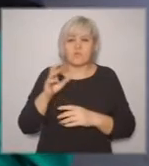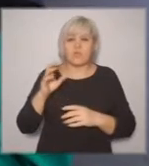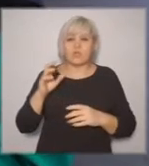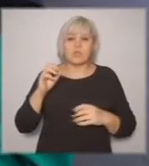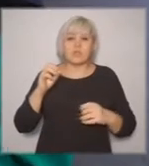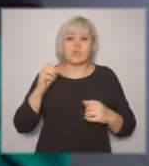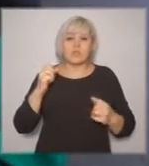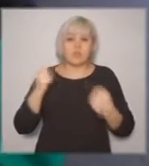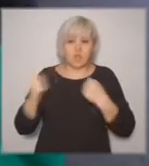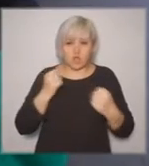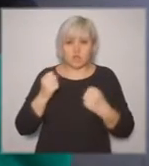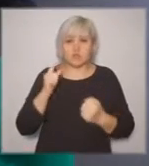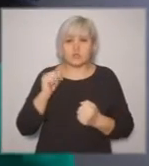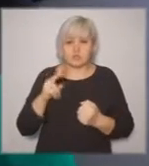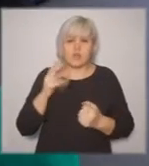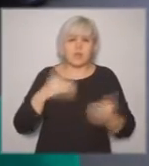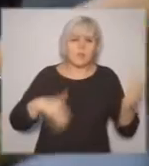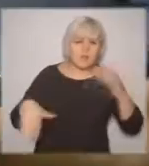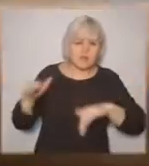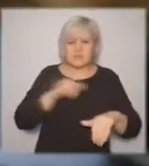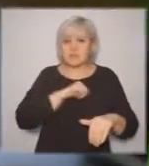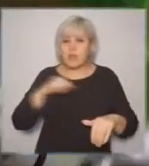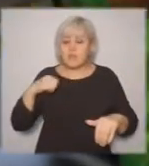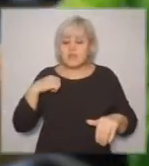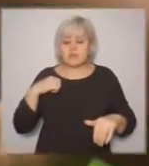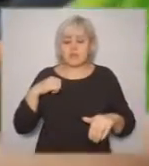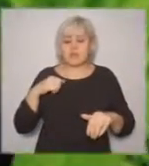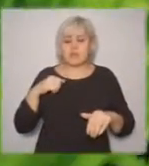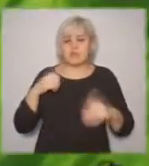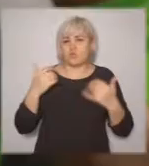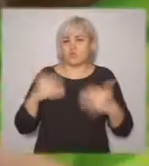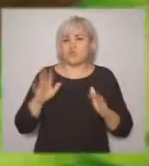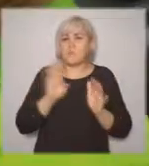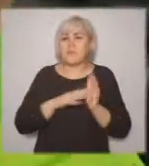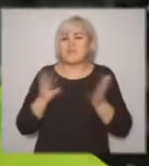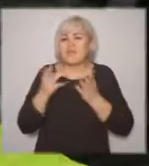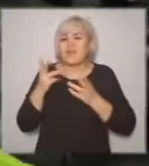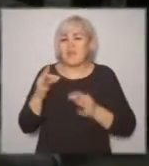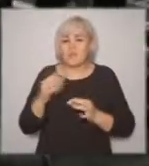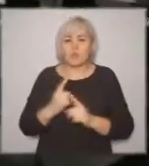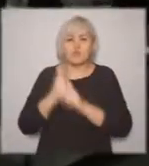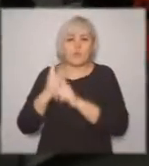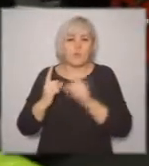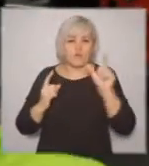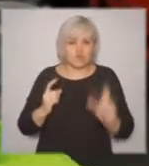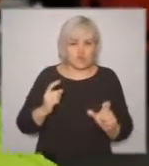Очень часто спортивные вот эти вот направления, спортивная деятельность является